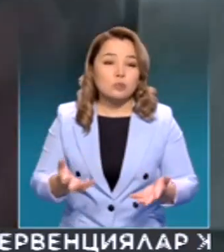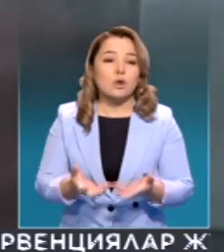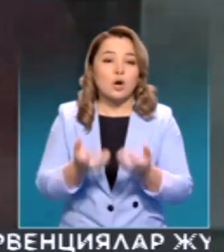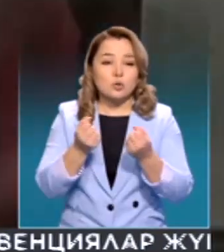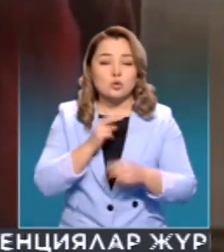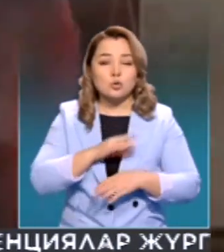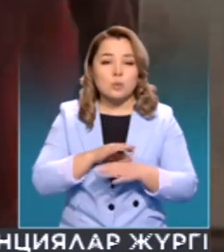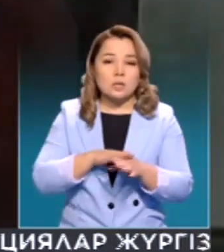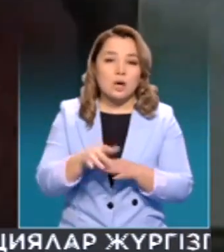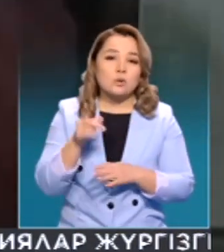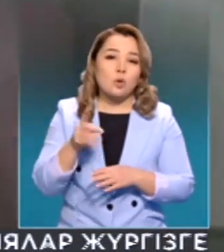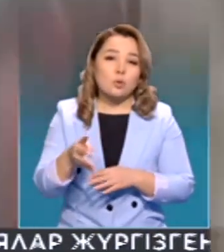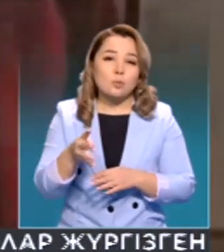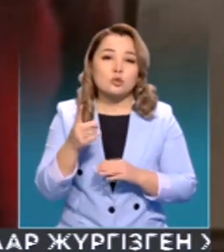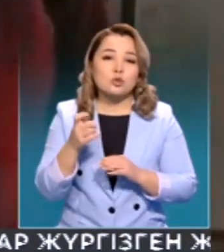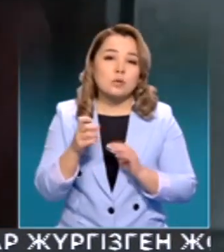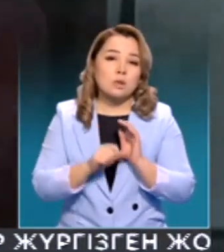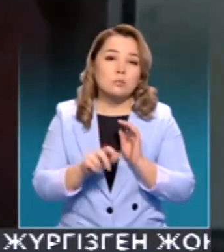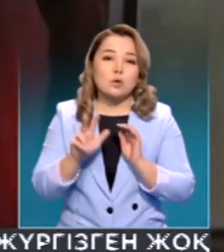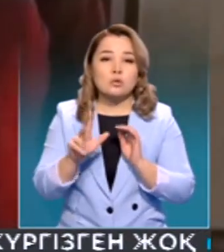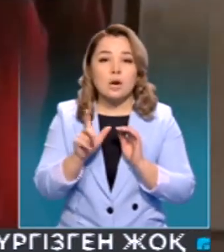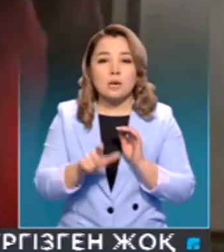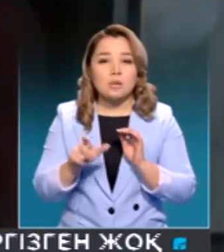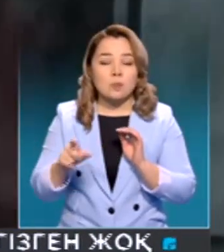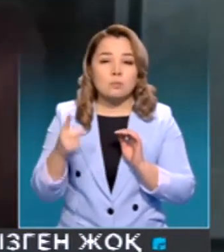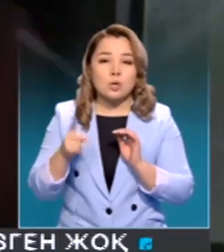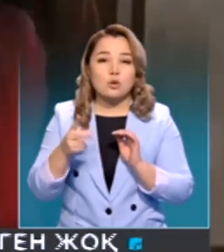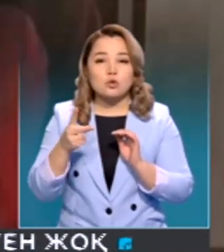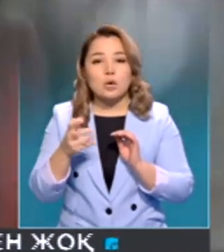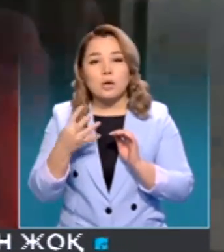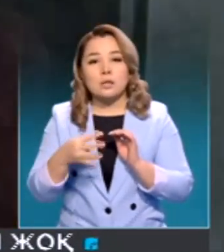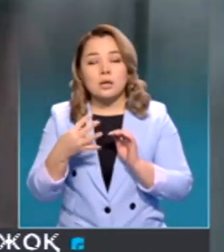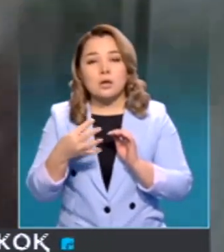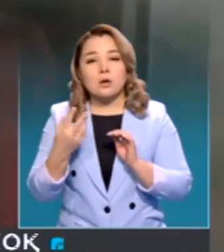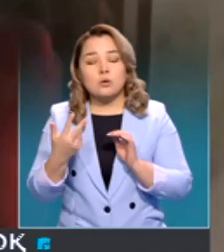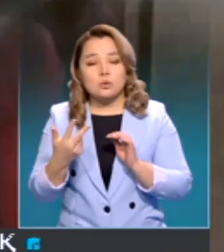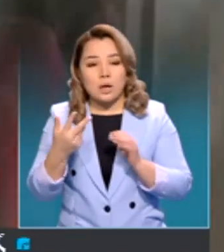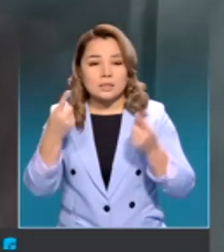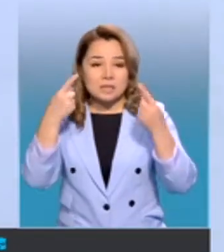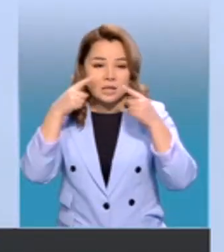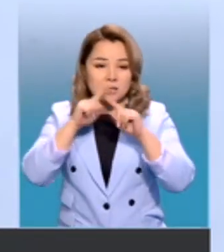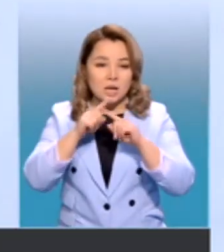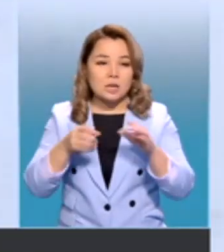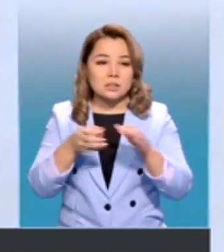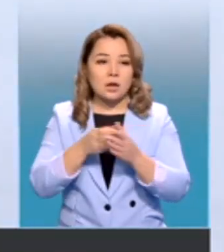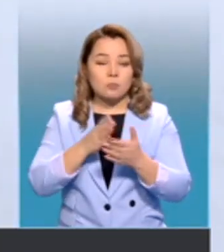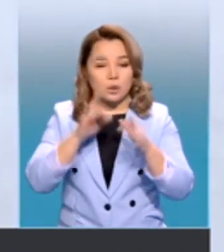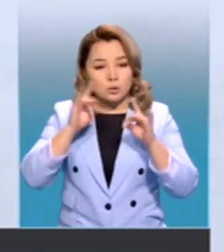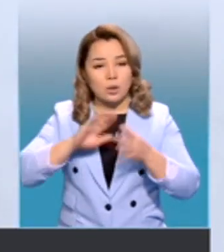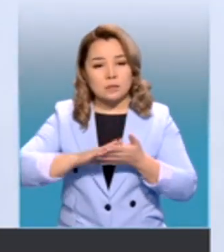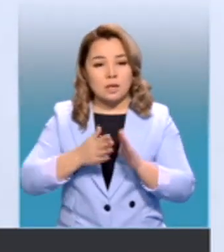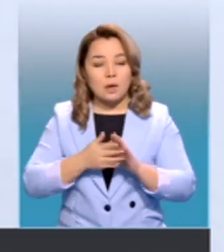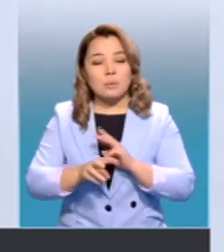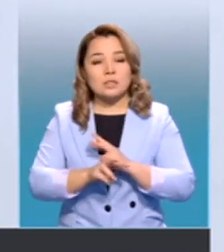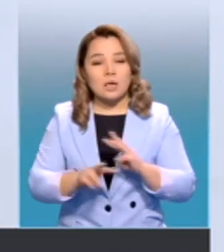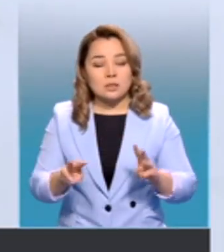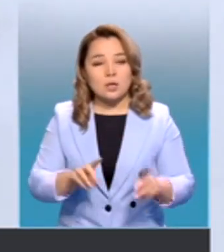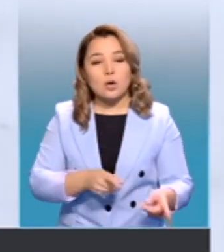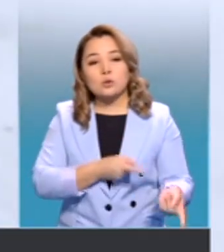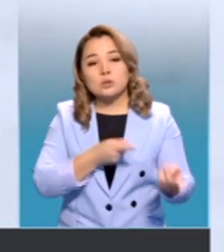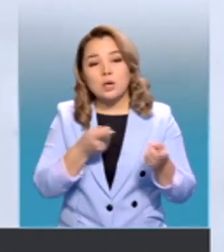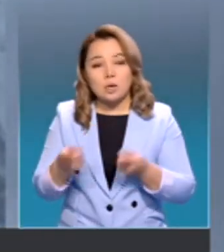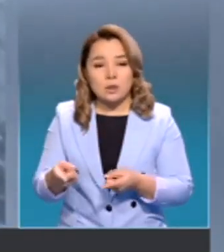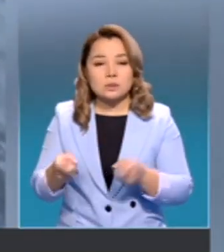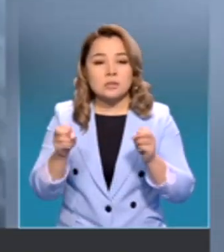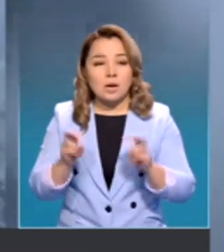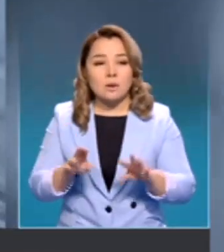барлығы 4163 адам және 1300-ден астам техника жұмылдырылған. Төтенше жағдай министрлігі эвакуациялау және